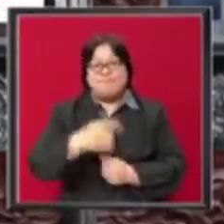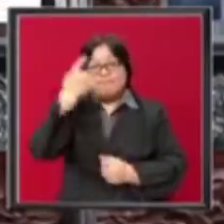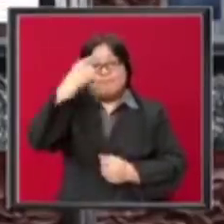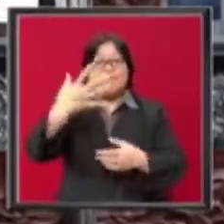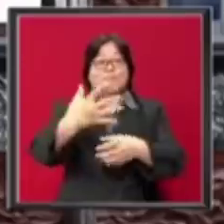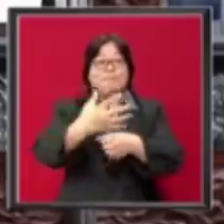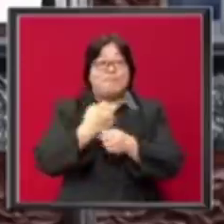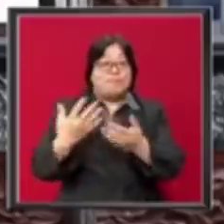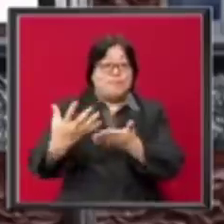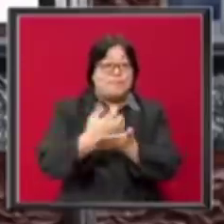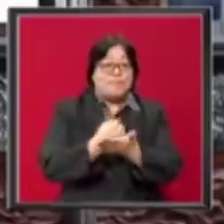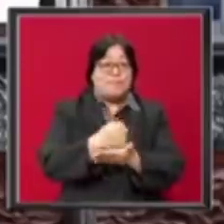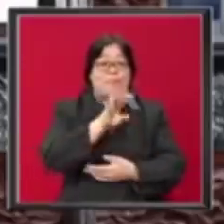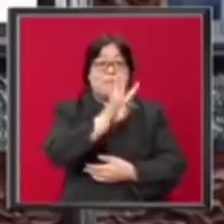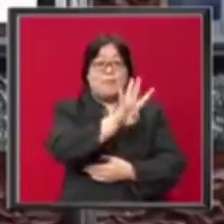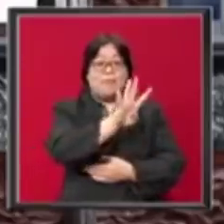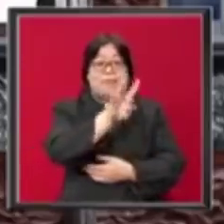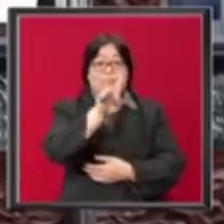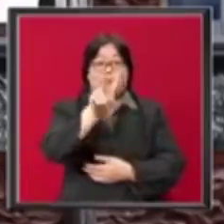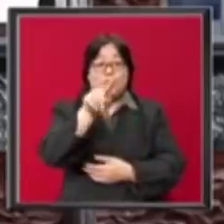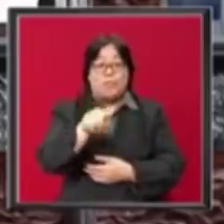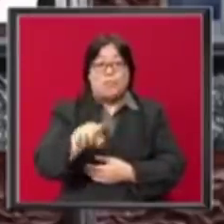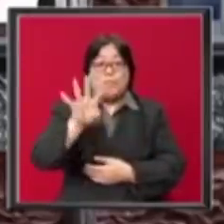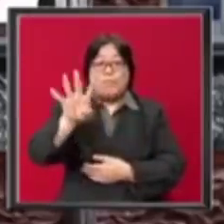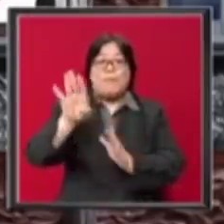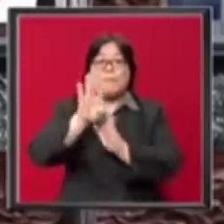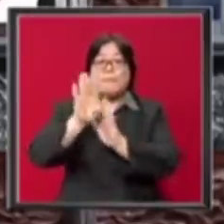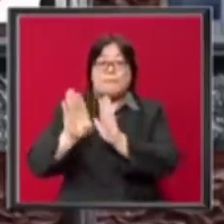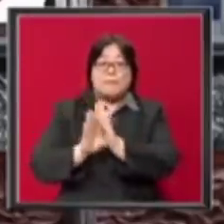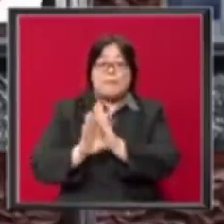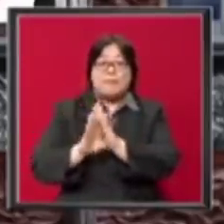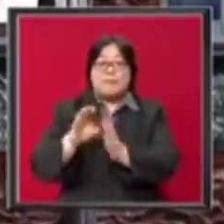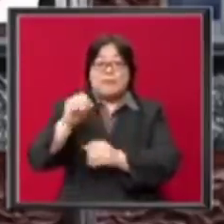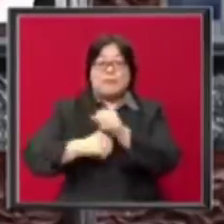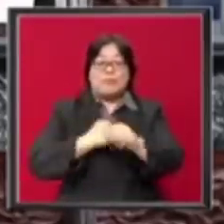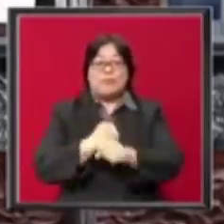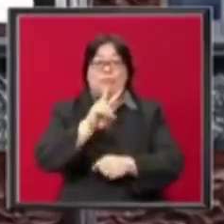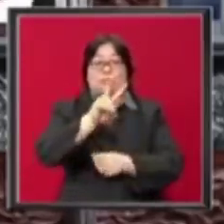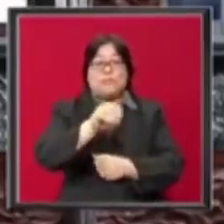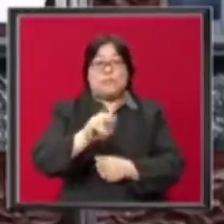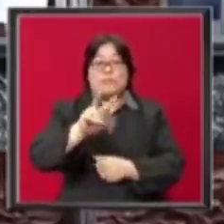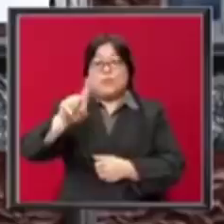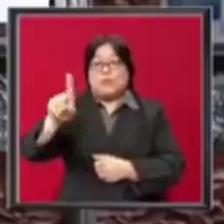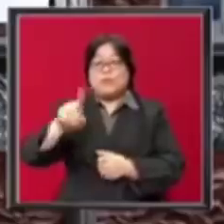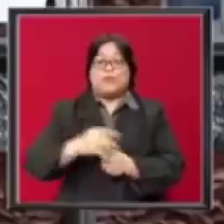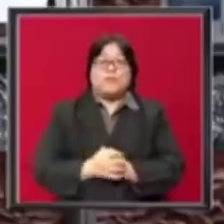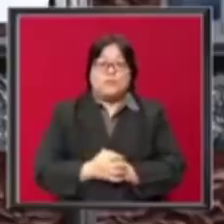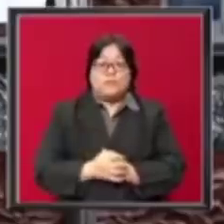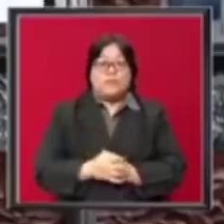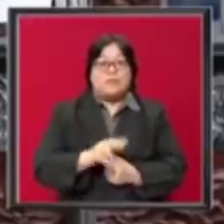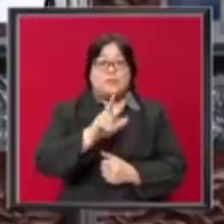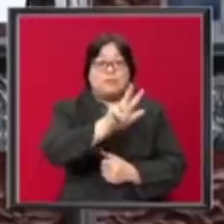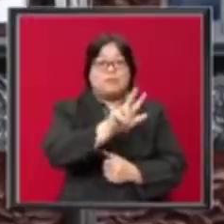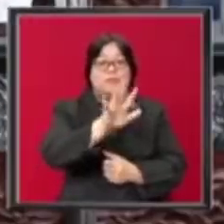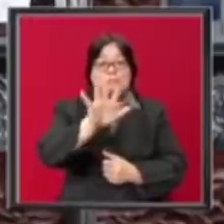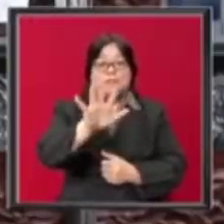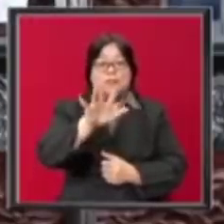untuk dapat kutip 42.4 bilion tahun 2021,